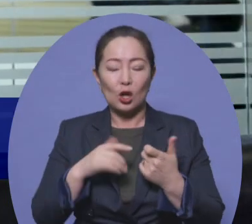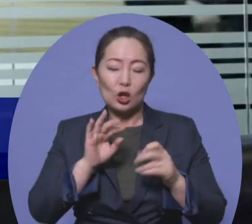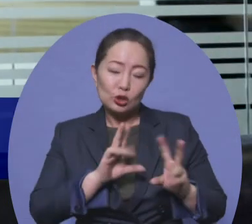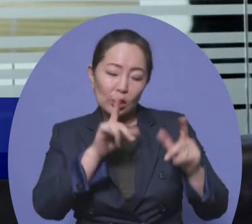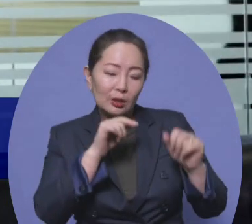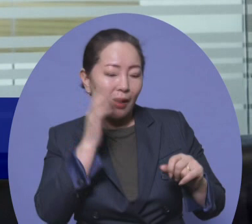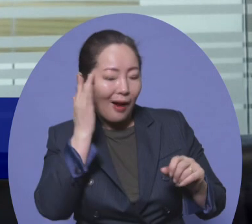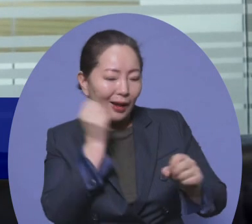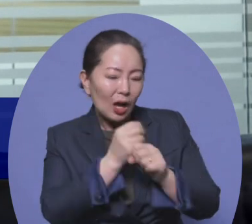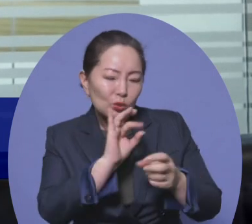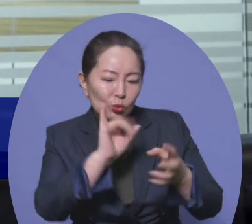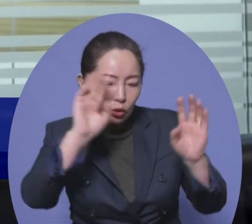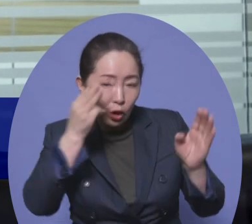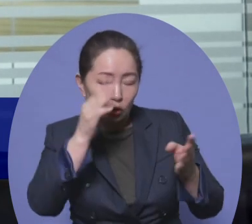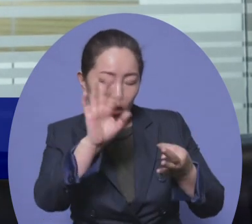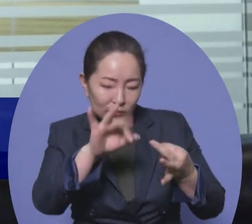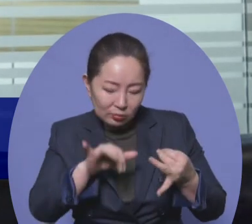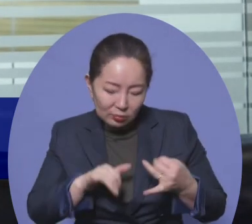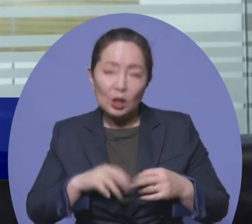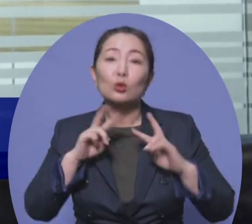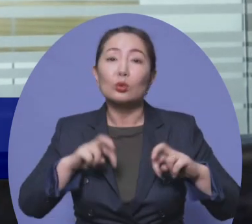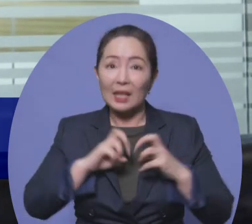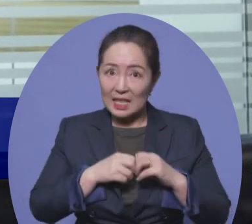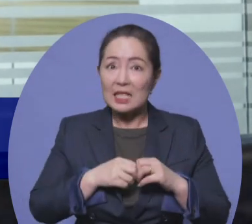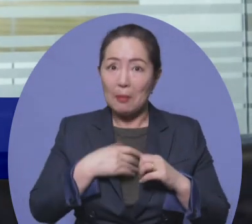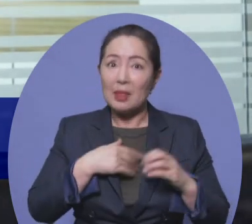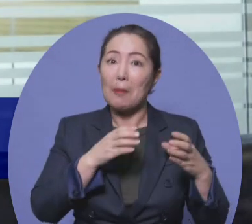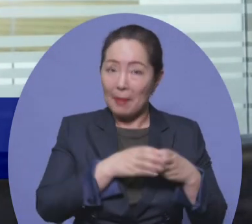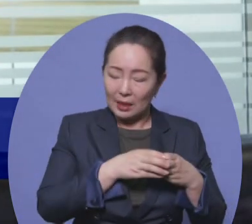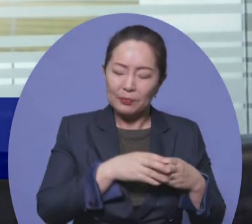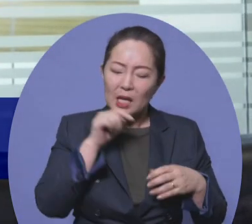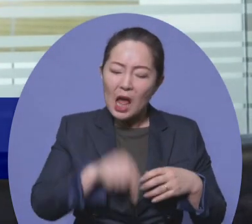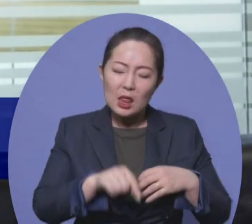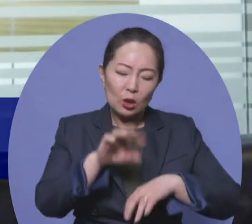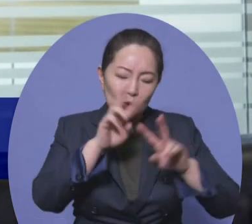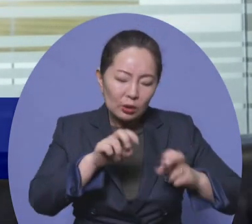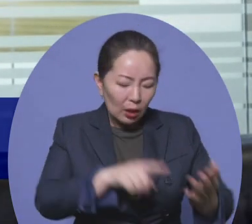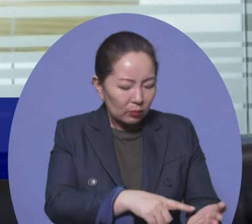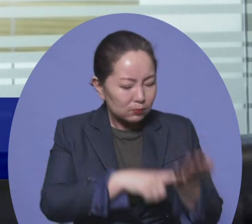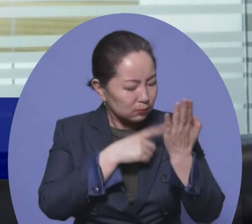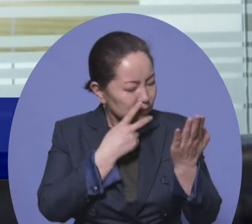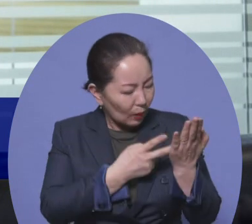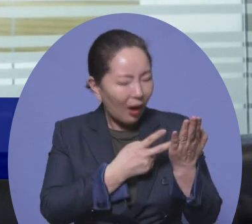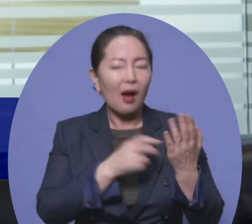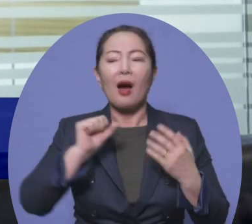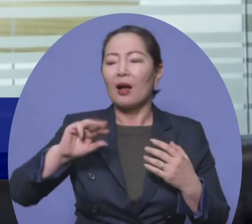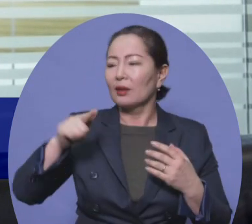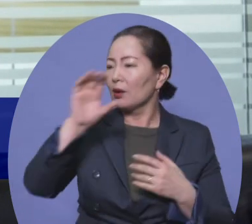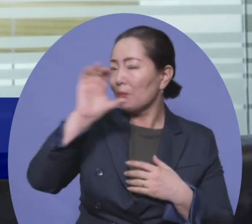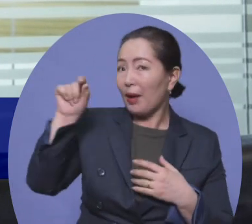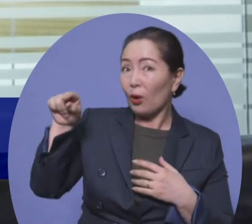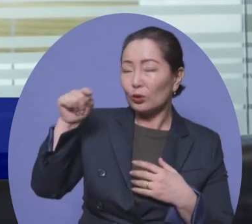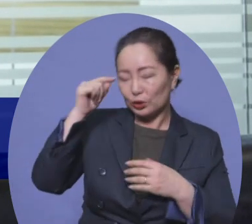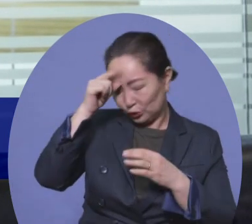үйл ажиллагааны арга хэлбэрийг тодорхойлох гэсэн судалгаа хийсэн. За тэгээ энэ судалгаан дээр үндэслээд соёлын гэрэлүүлэх авлигатай тэмцэх газрын